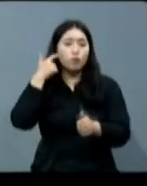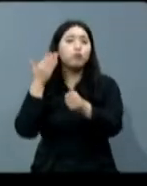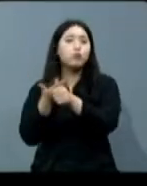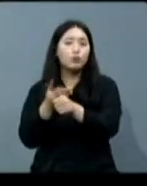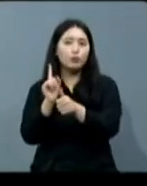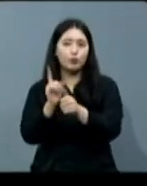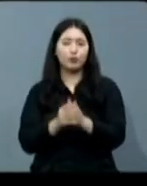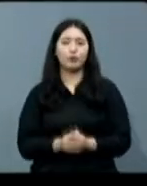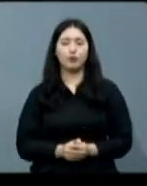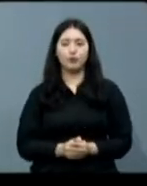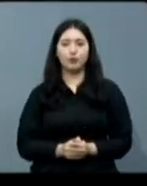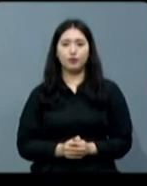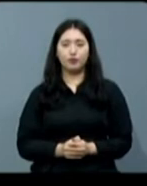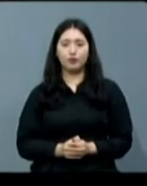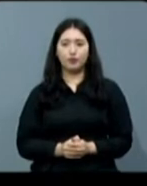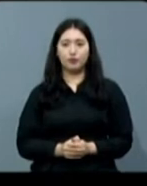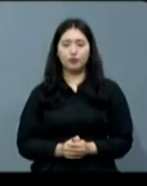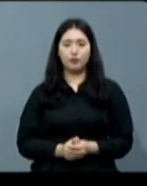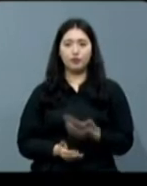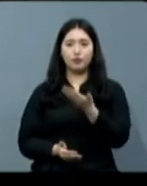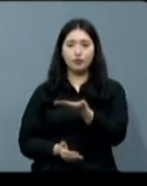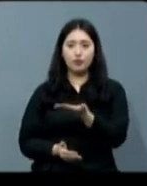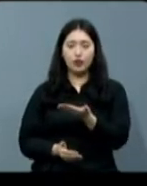왜냐하면 홍 후보님께서